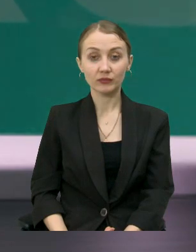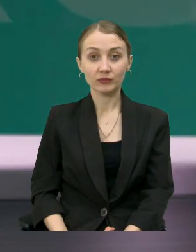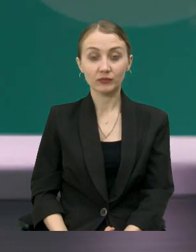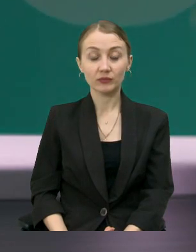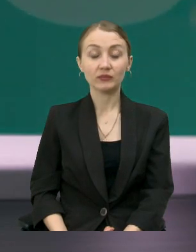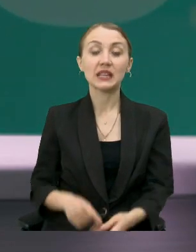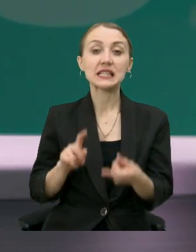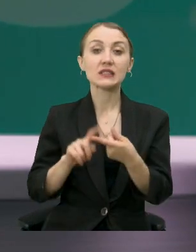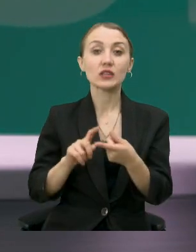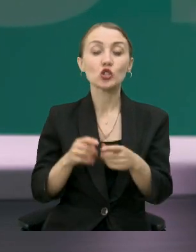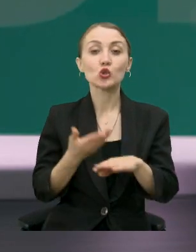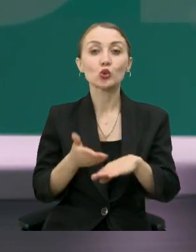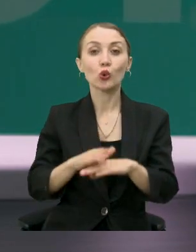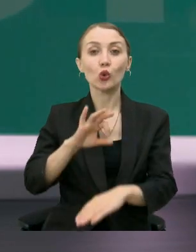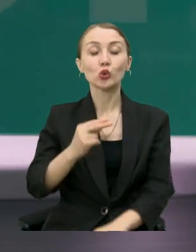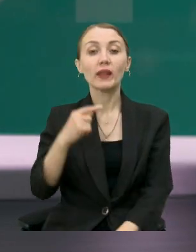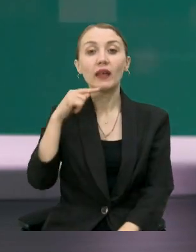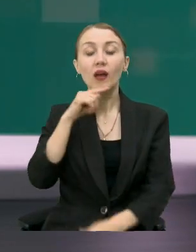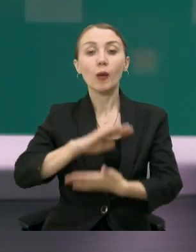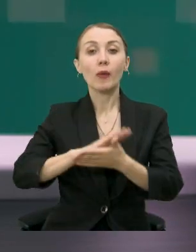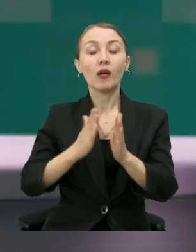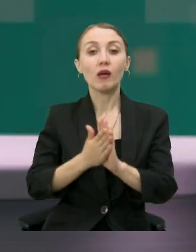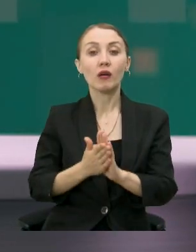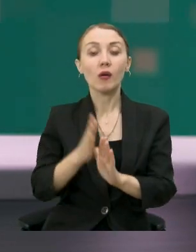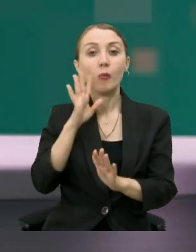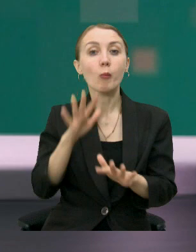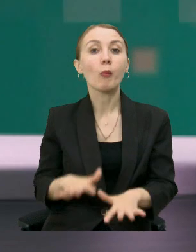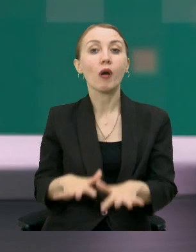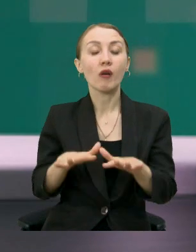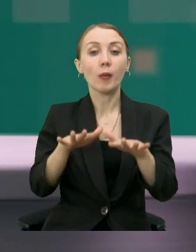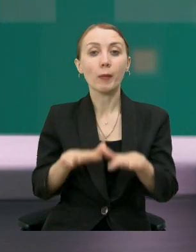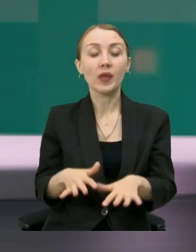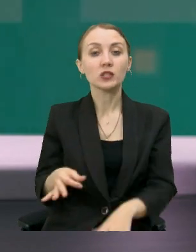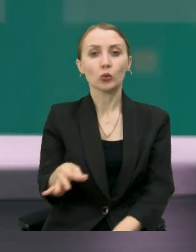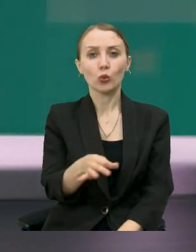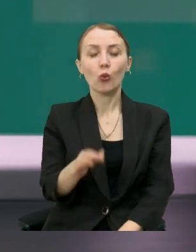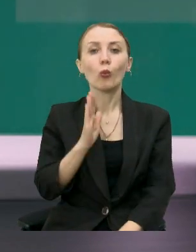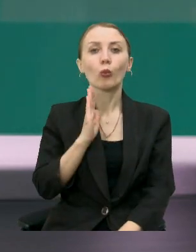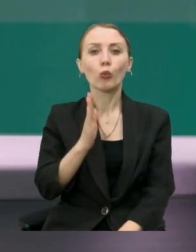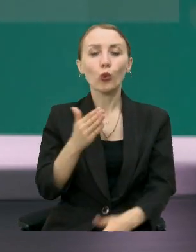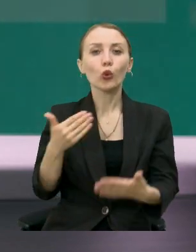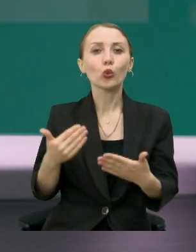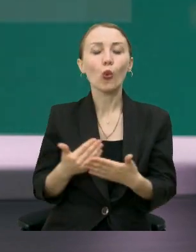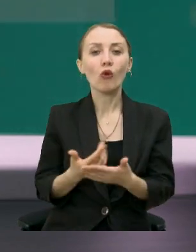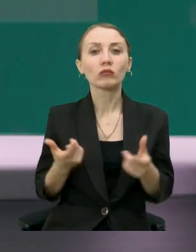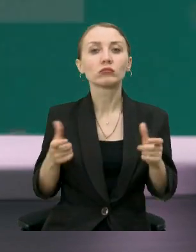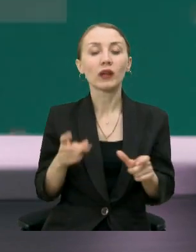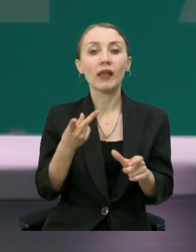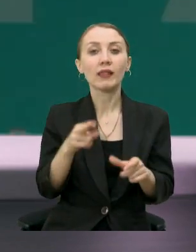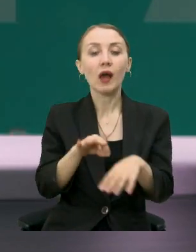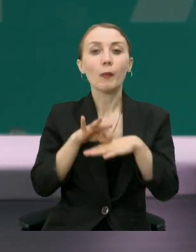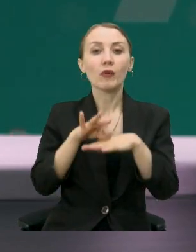В связи со сложной социально-экономической ситуацией, вызванной паводками, на территории области будут введены ограничения на